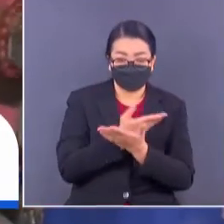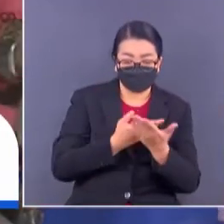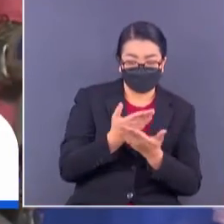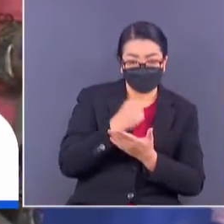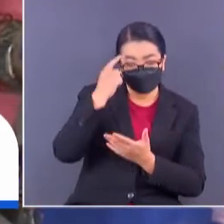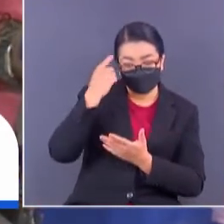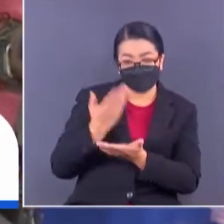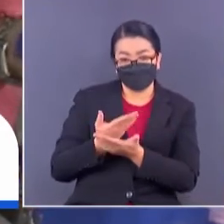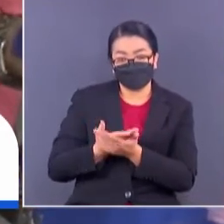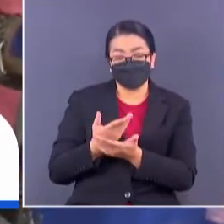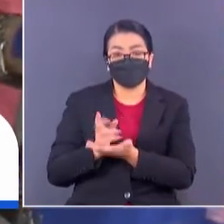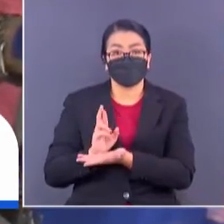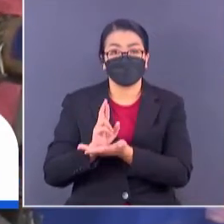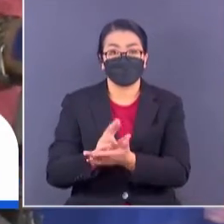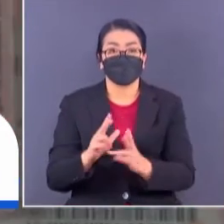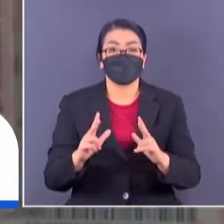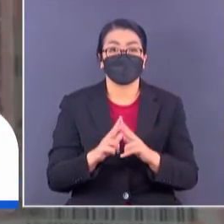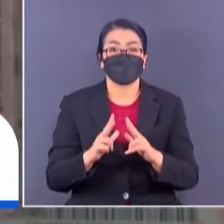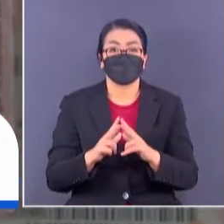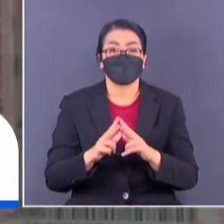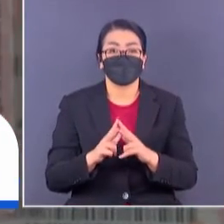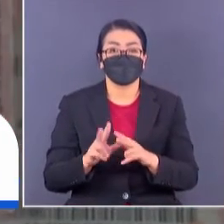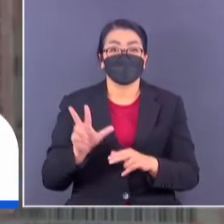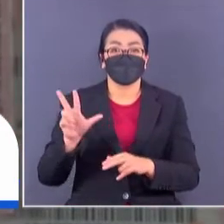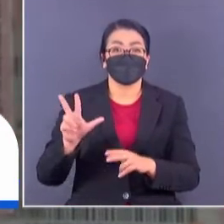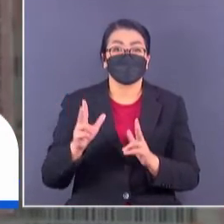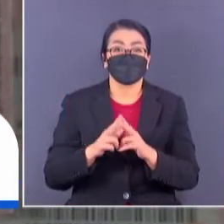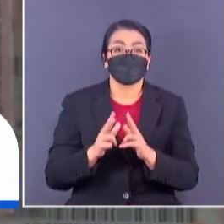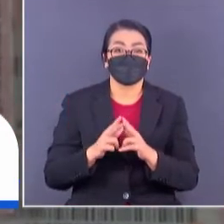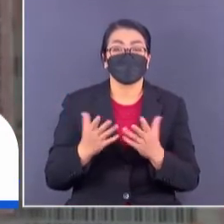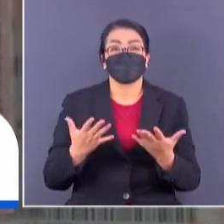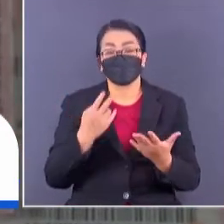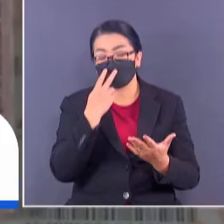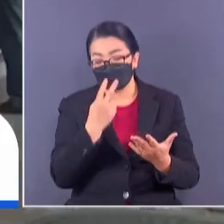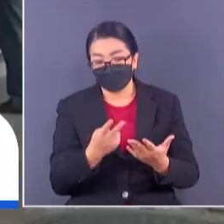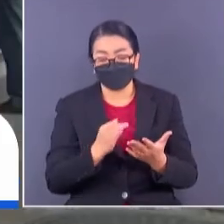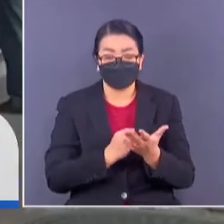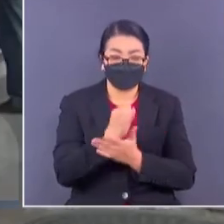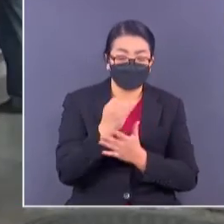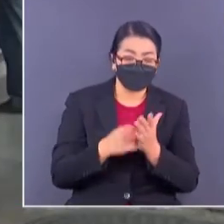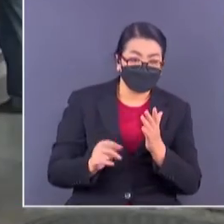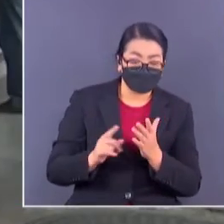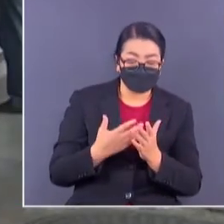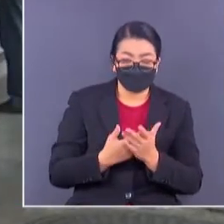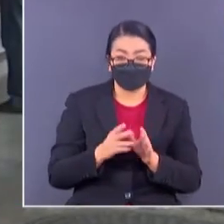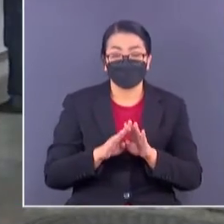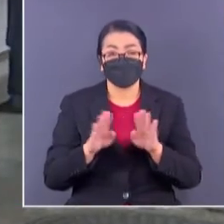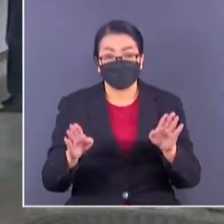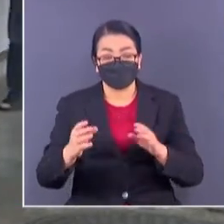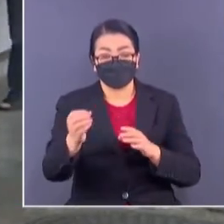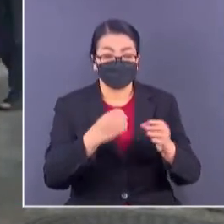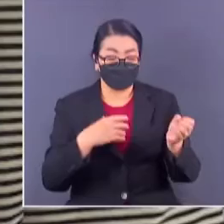ความเห็นกันหน่อยนะคะเดี๋ยวทางสำนักงานสลากเขาจะดำเนินการวันที่20กรกฎาคมจนถึง10สิงหาคมนี้ที่เขาจะเปิดรับฟัง